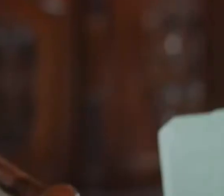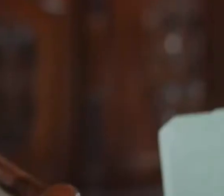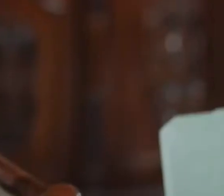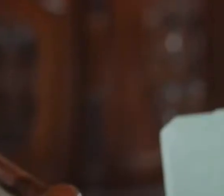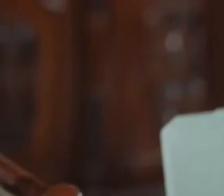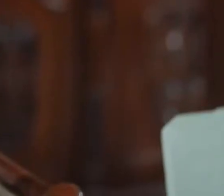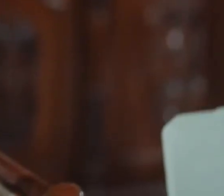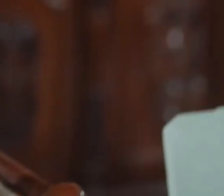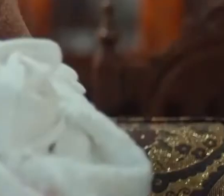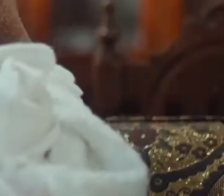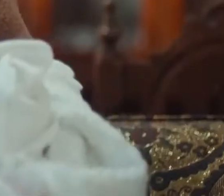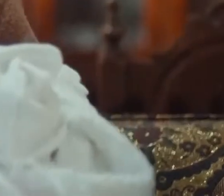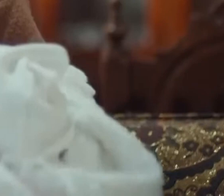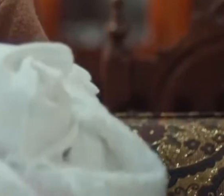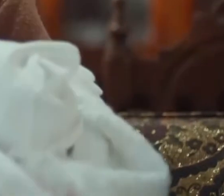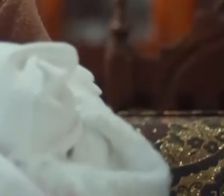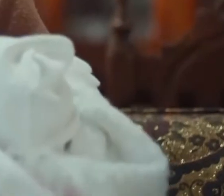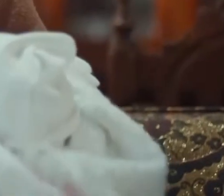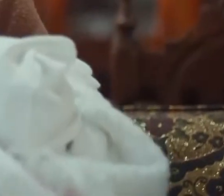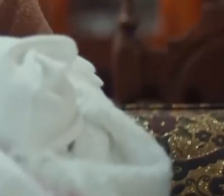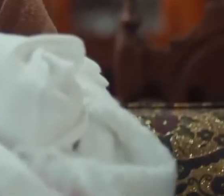Bir gözü de Hüseyin'de.